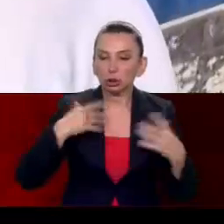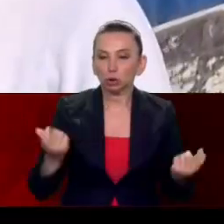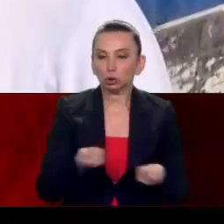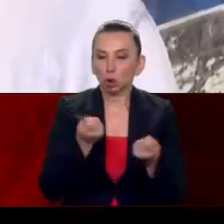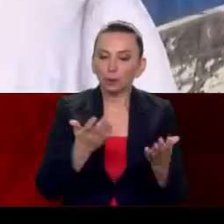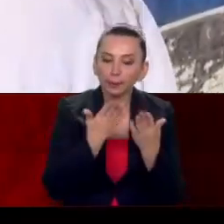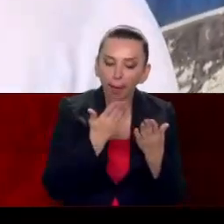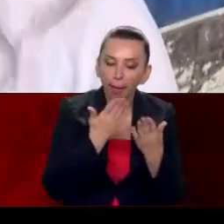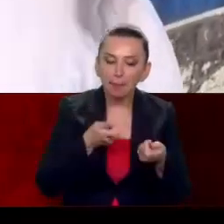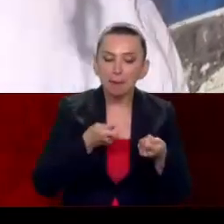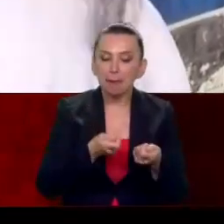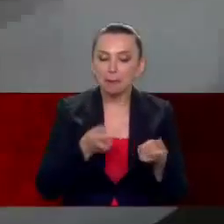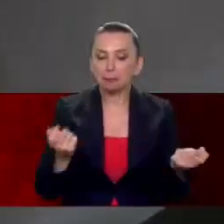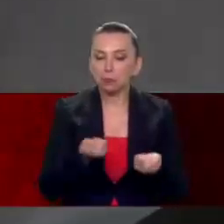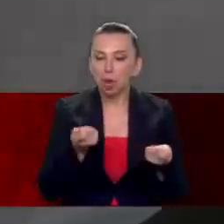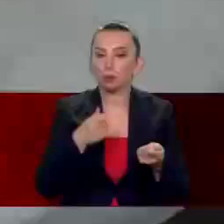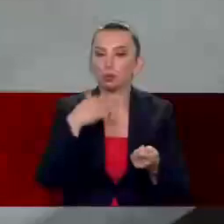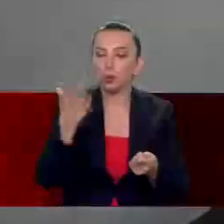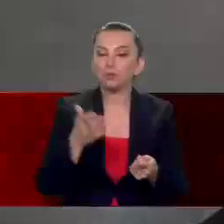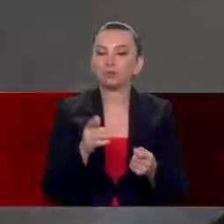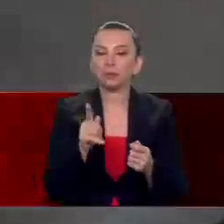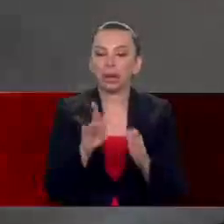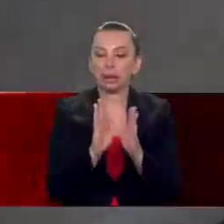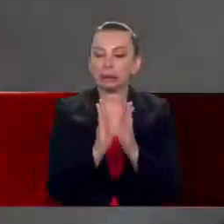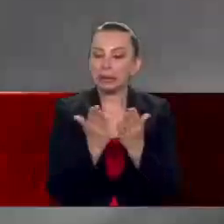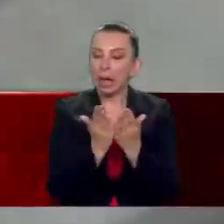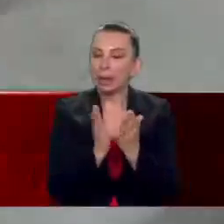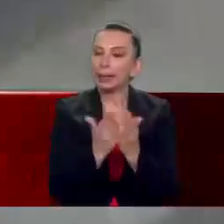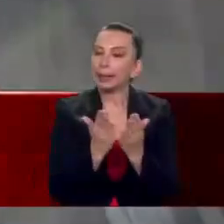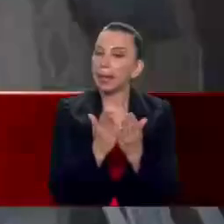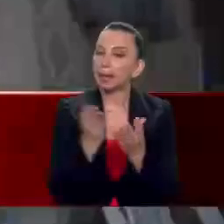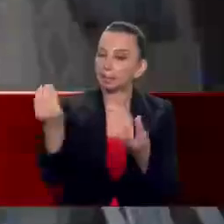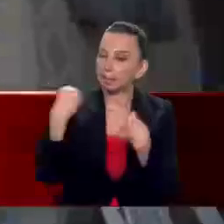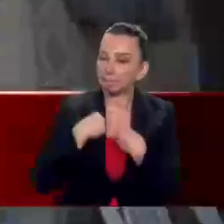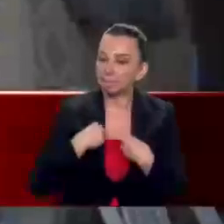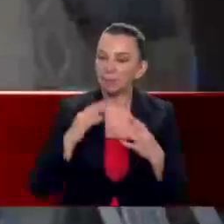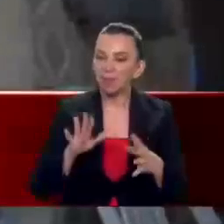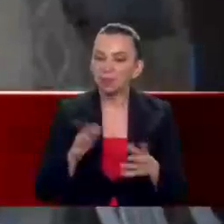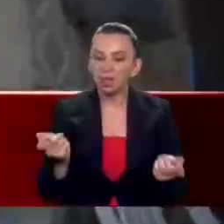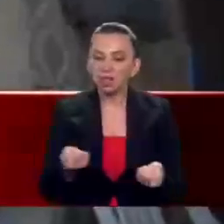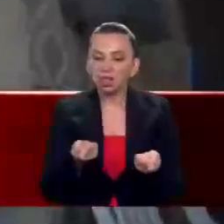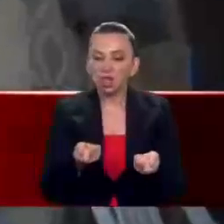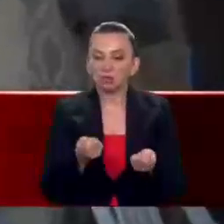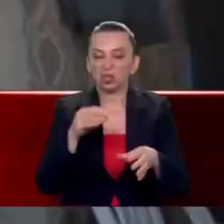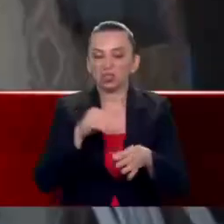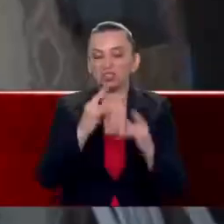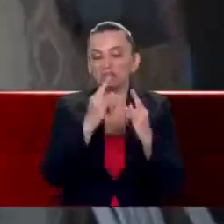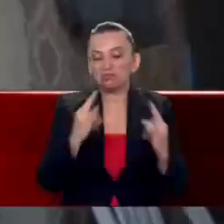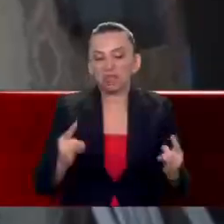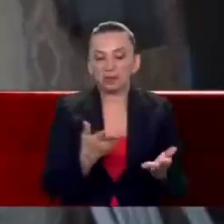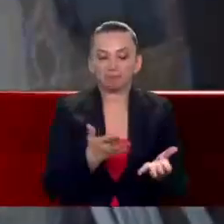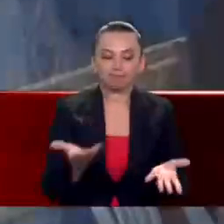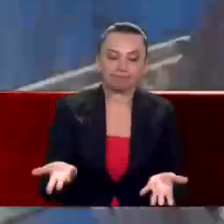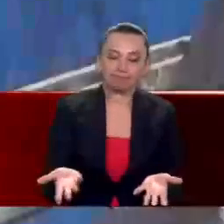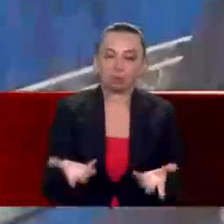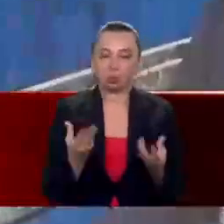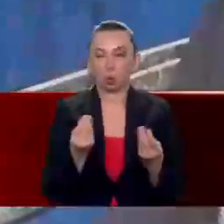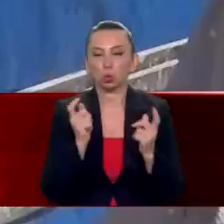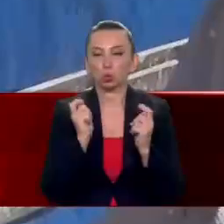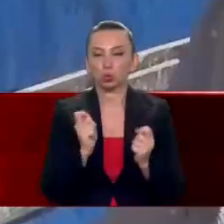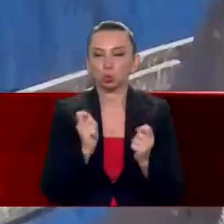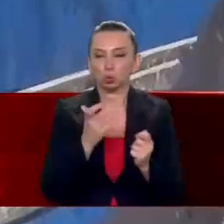zaten bize kaynaklar verildi. Ders kitaplarına ulaştı ama çalışmak için uygun ortam yoktu. Çözümü kendi buldu Yağmur.